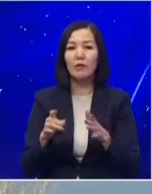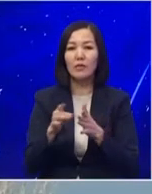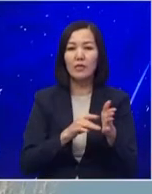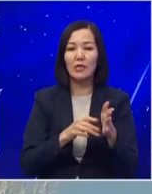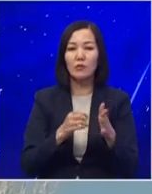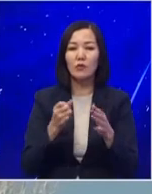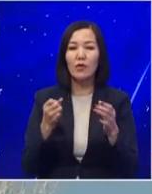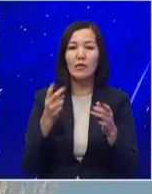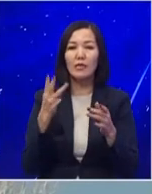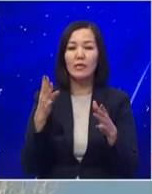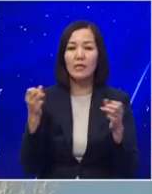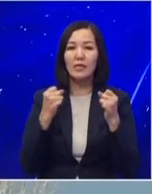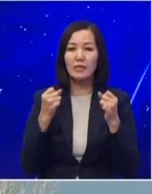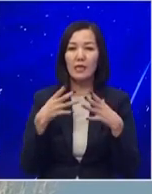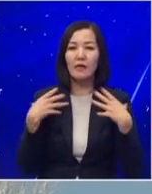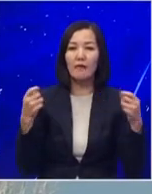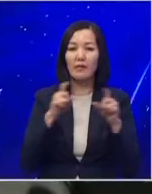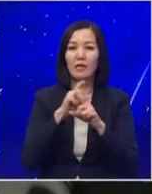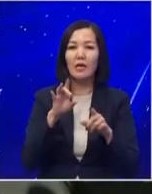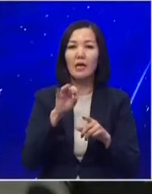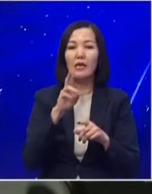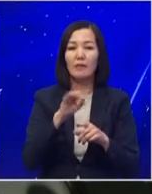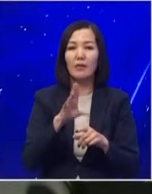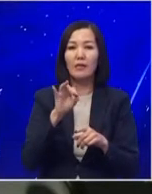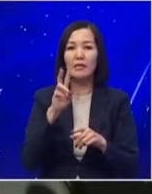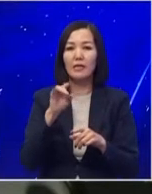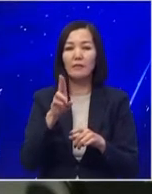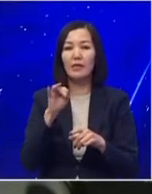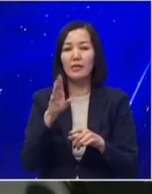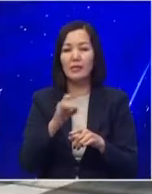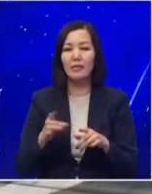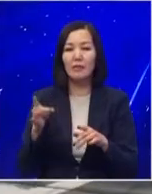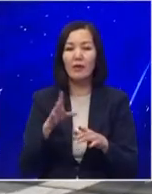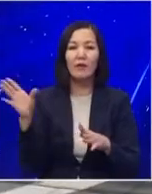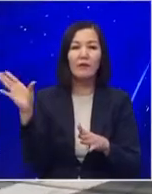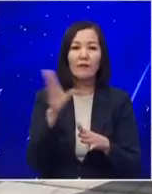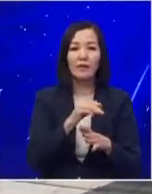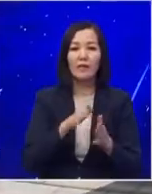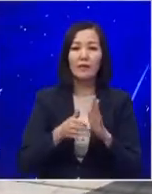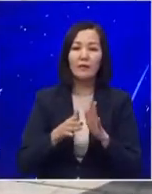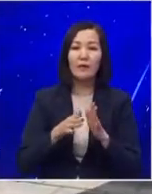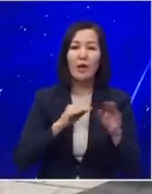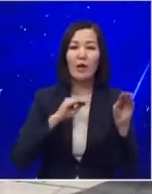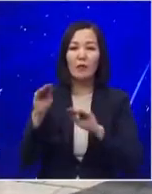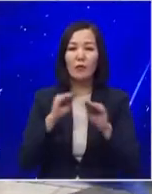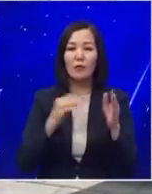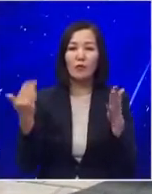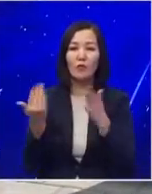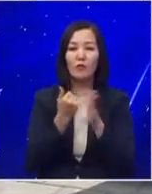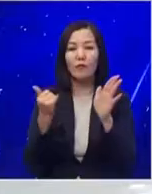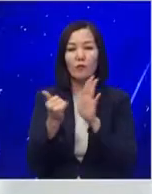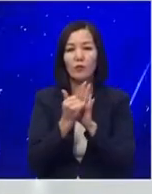несколько физкультурно-оздоровительных комплексов в раем бекс к мисс клиентском икра советском районах все они оснащены самым современным оборудованием и